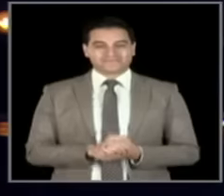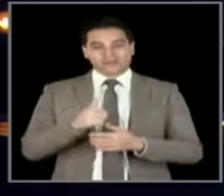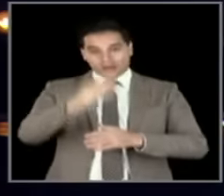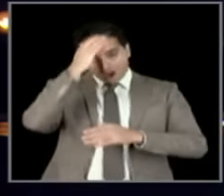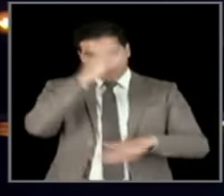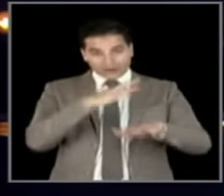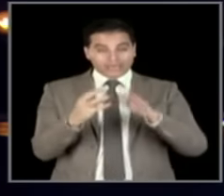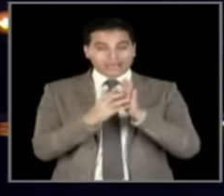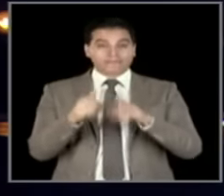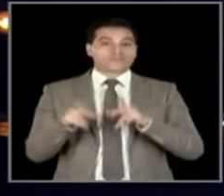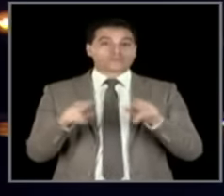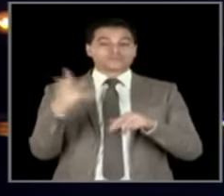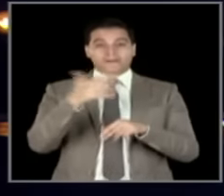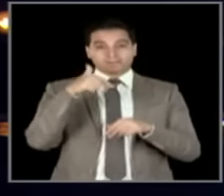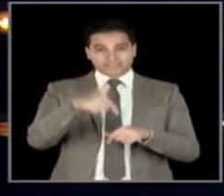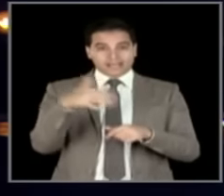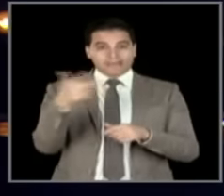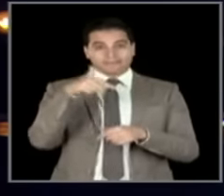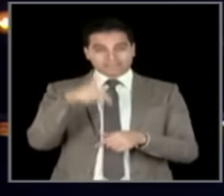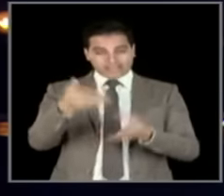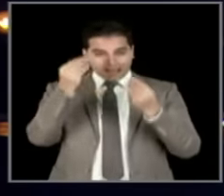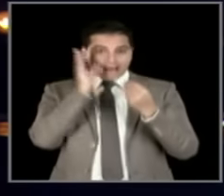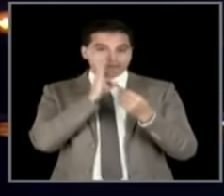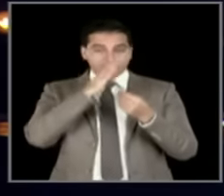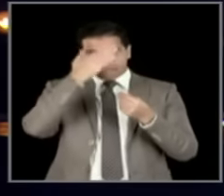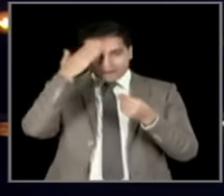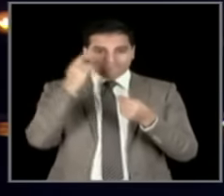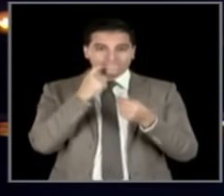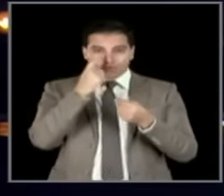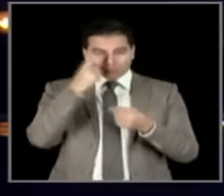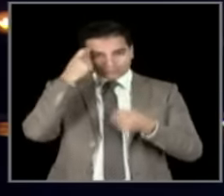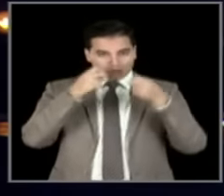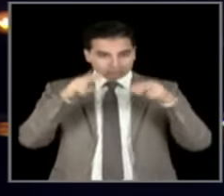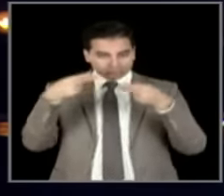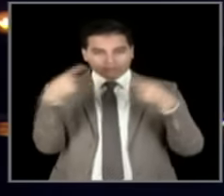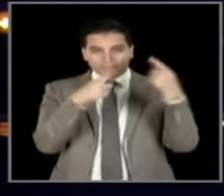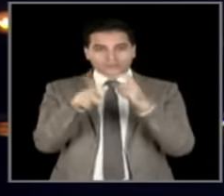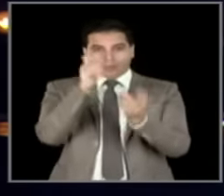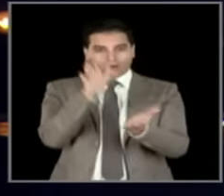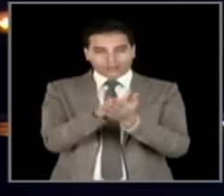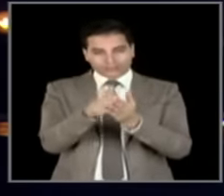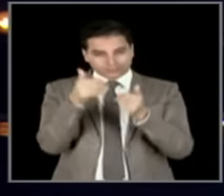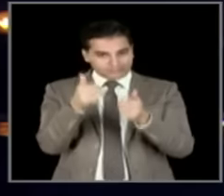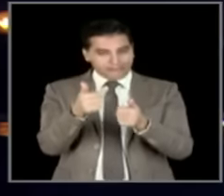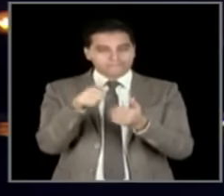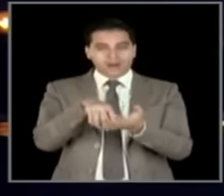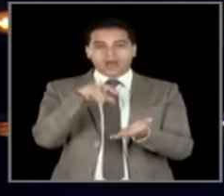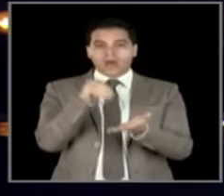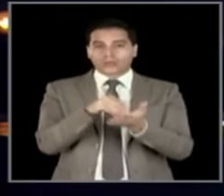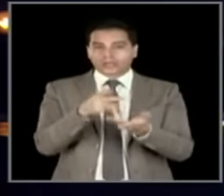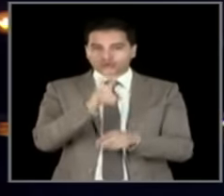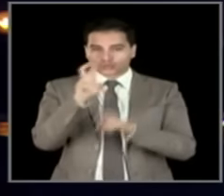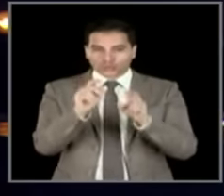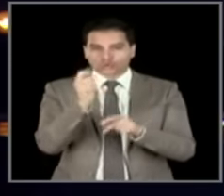عباقرة الجامعات في الموسم السادس، 6 فقرات: العلم، المعرفه، الفنون، تحت الضغط، ضربات الجزاء، وعجله الحظ. واول